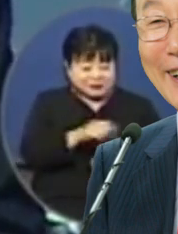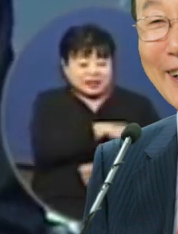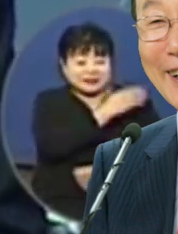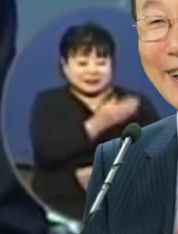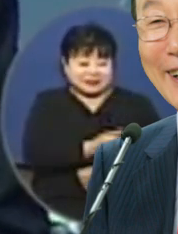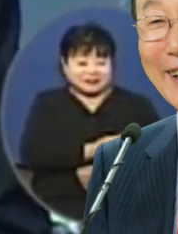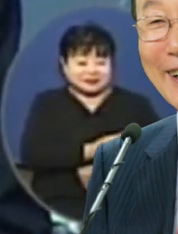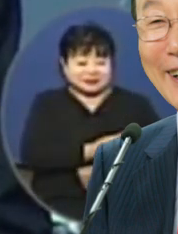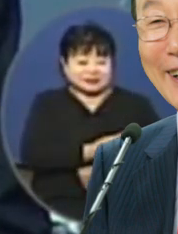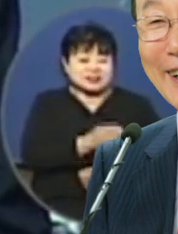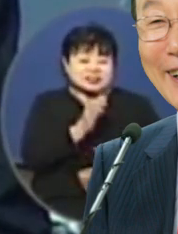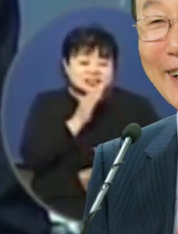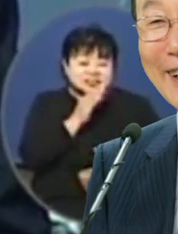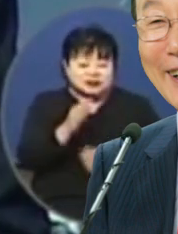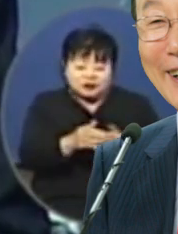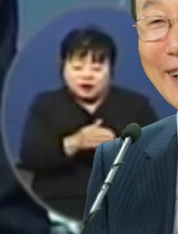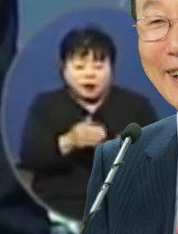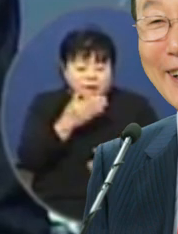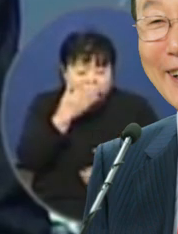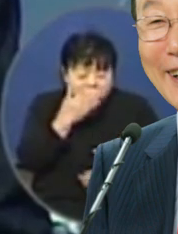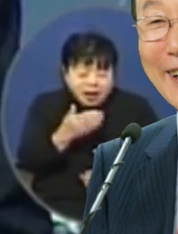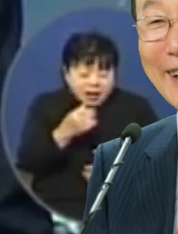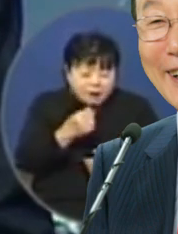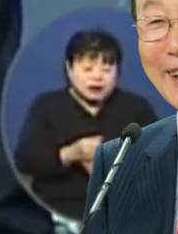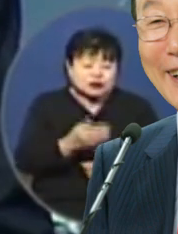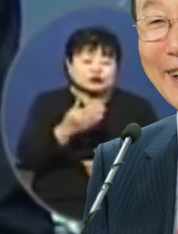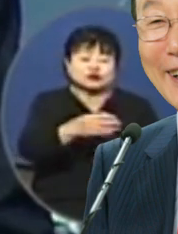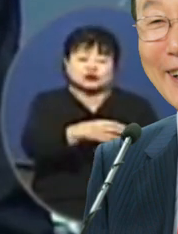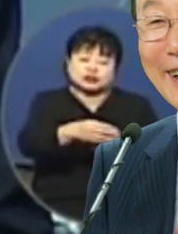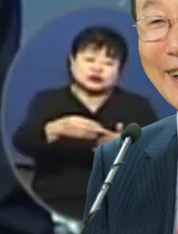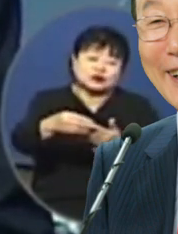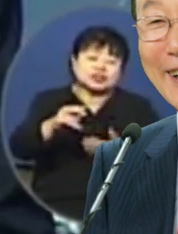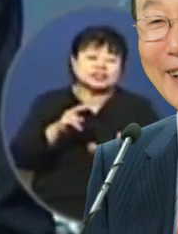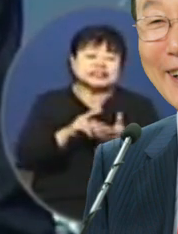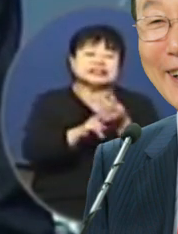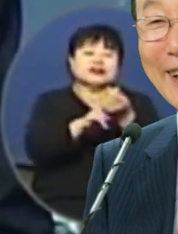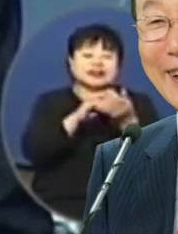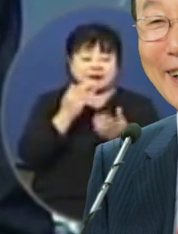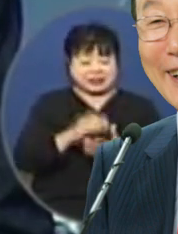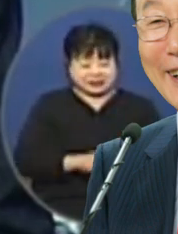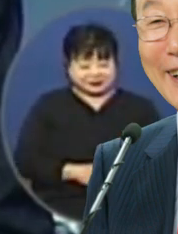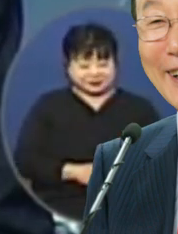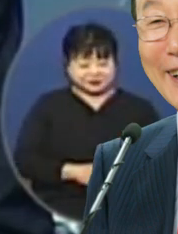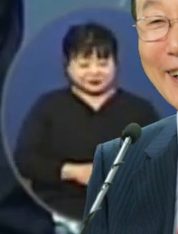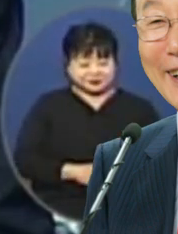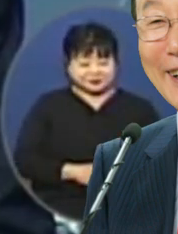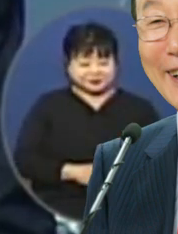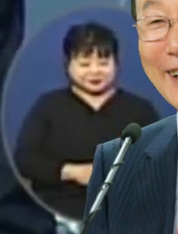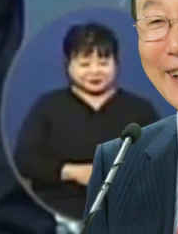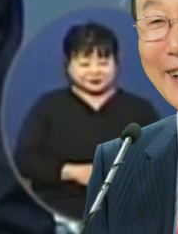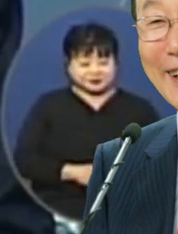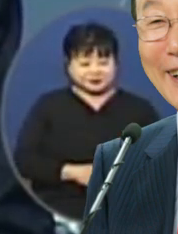능력을 실제로 체험할 수 있게 인도하는 기적이 되는 것입니다.